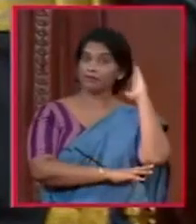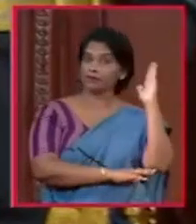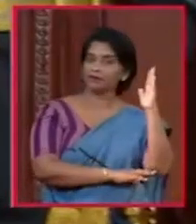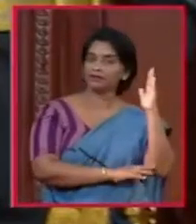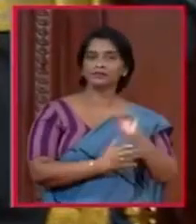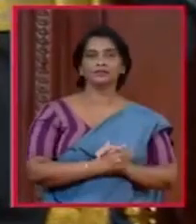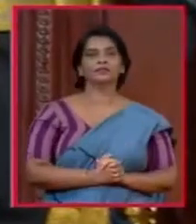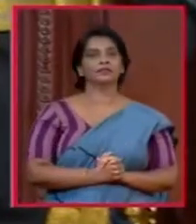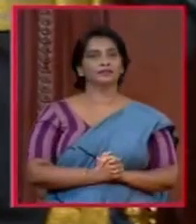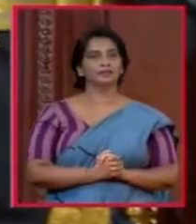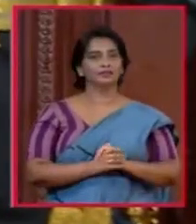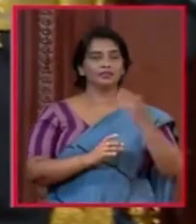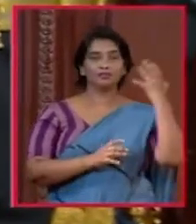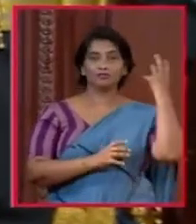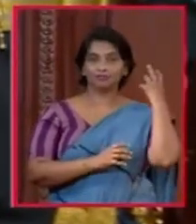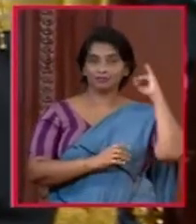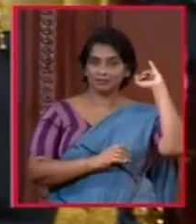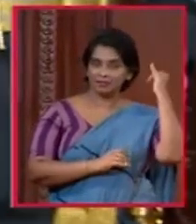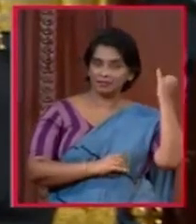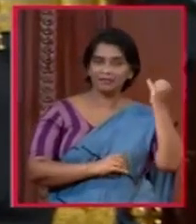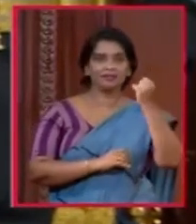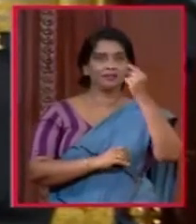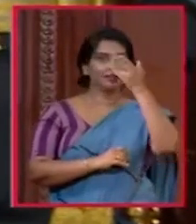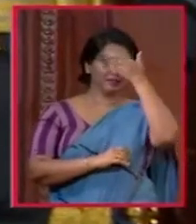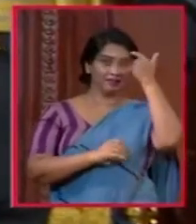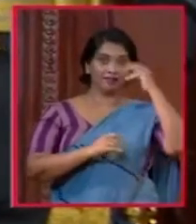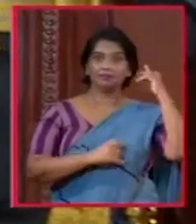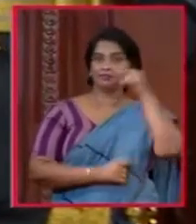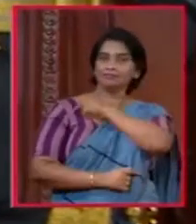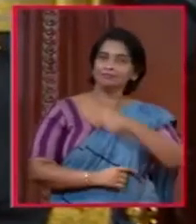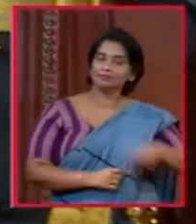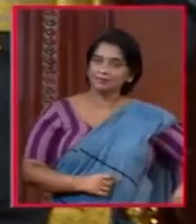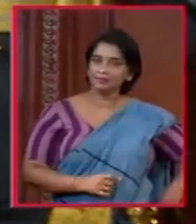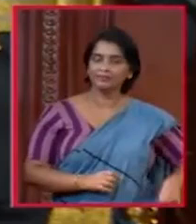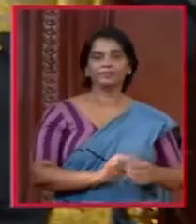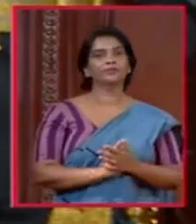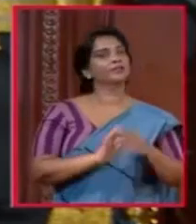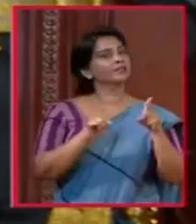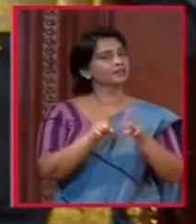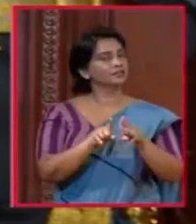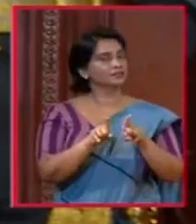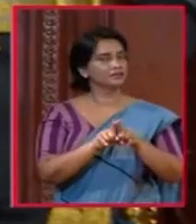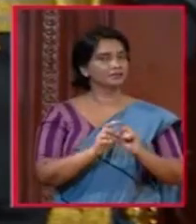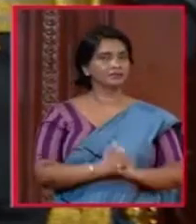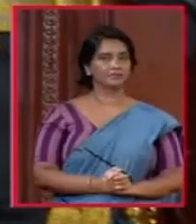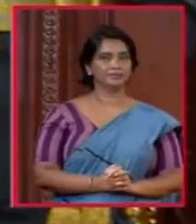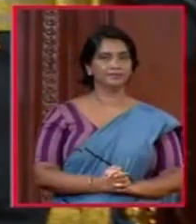පියතුමන්ගෙන් කුරුක්කල්තුමන්ලගෙන් මවිලුතුමන්ලගෙන් ඒ වගේම